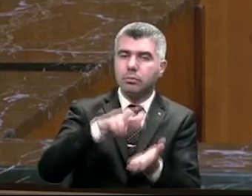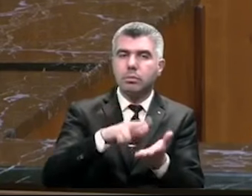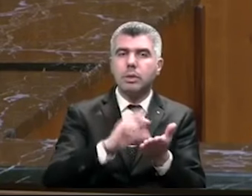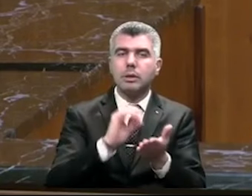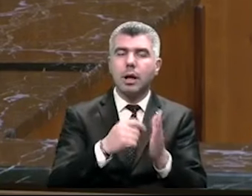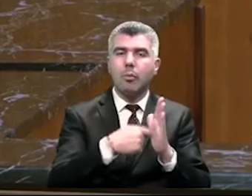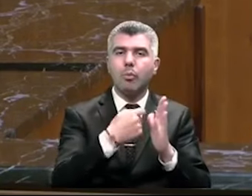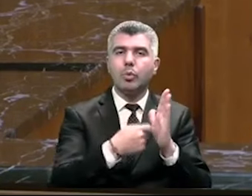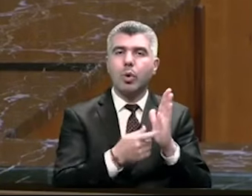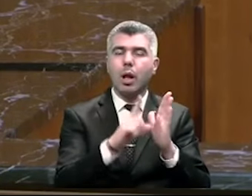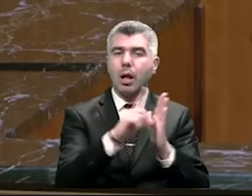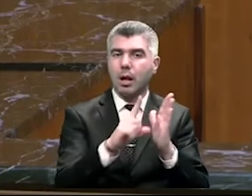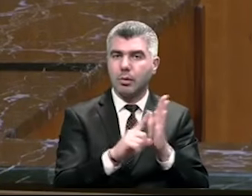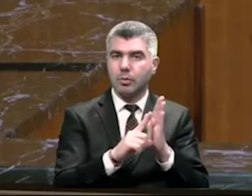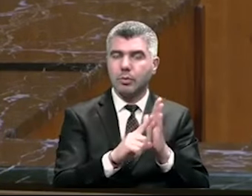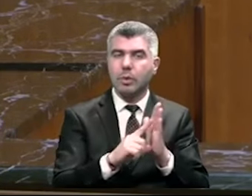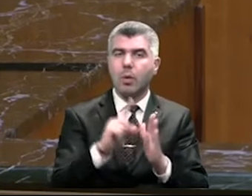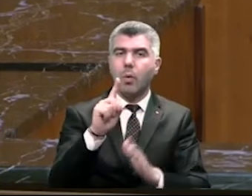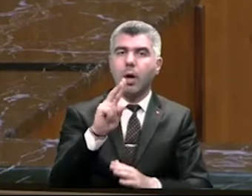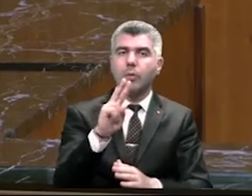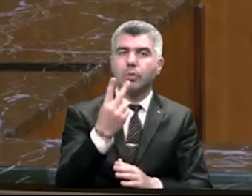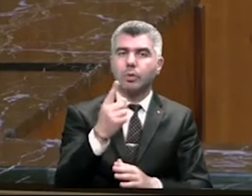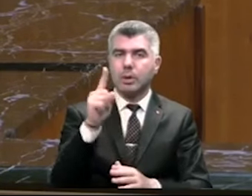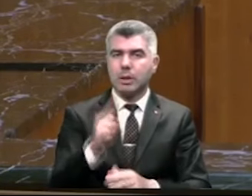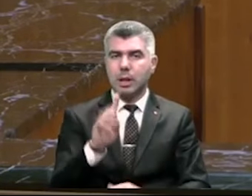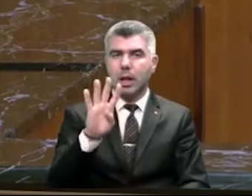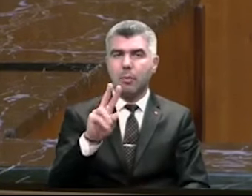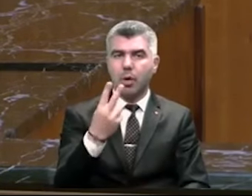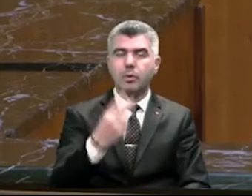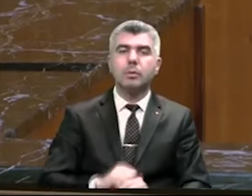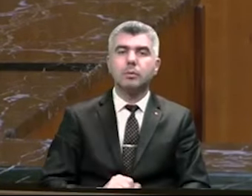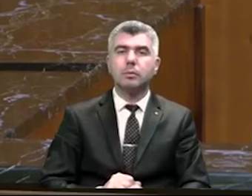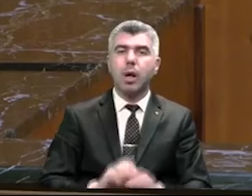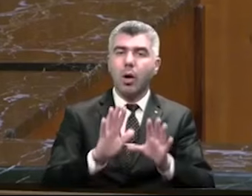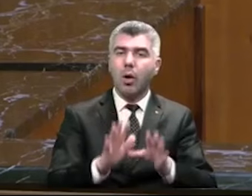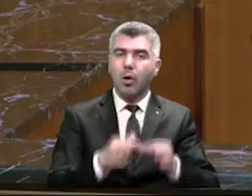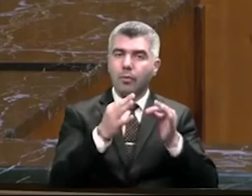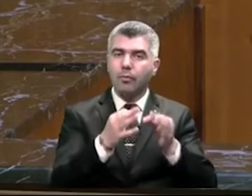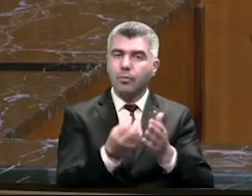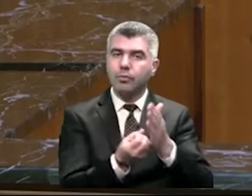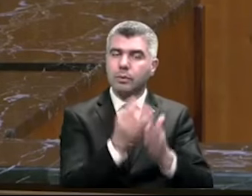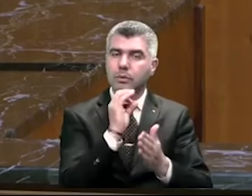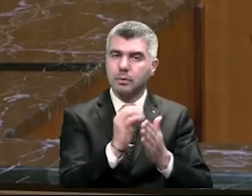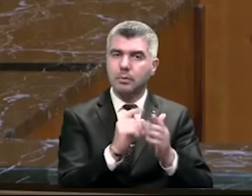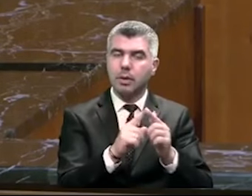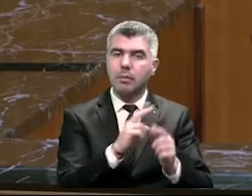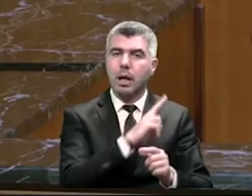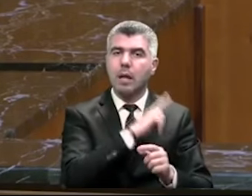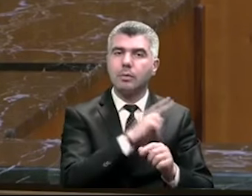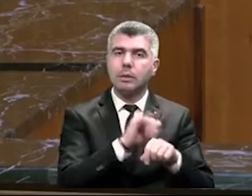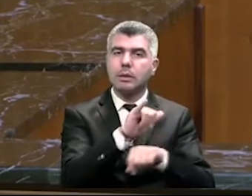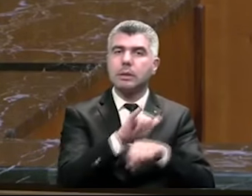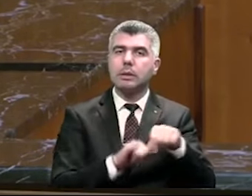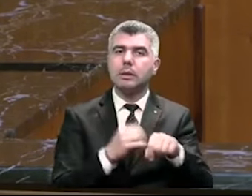والتصويت على مشروع قانون رقم 21 24 بسن احكام خاصه تتعلق بنظام التامين الاجباري